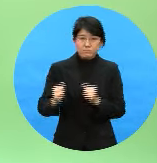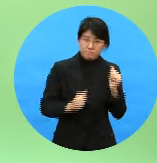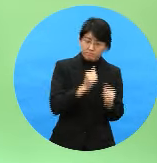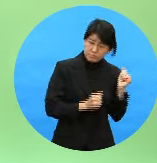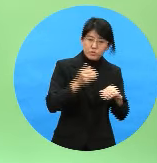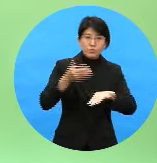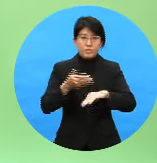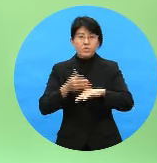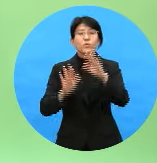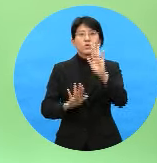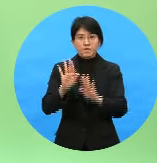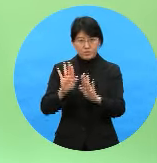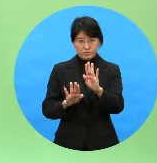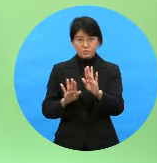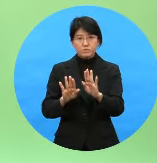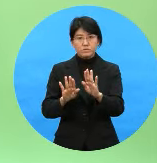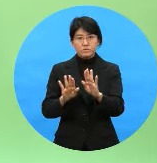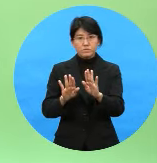練の様子です。